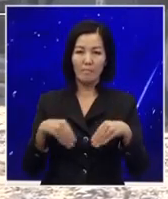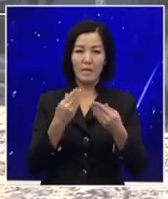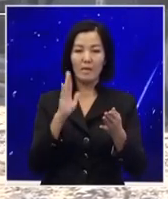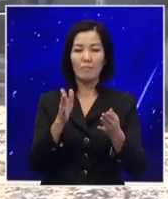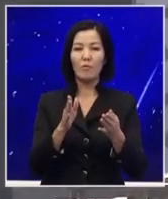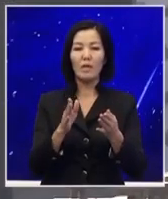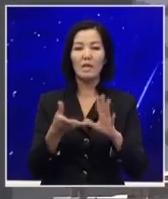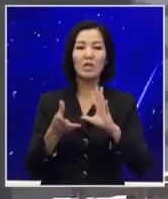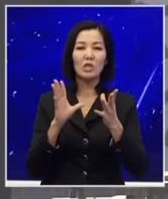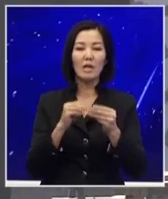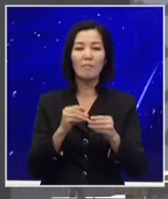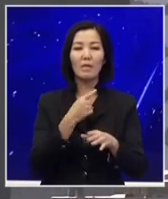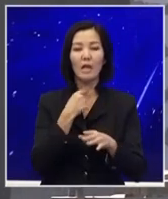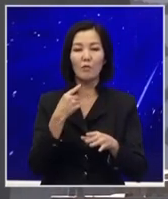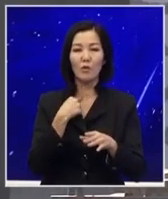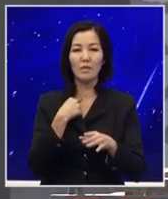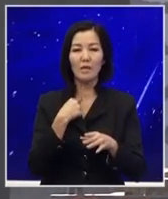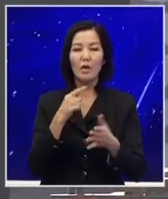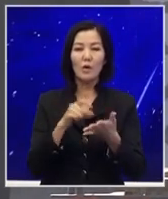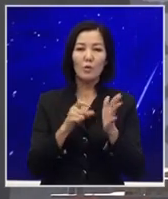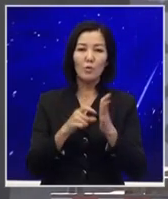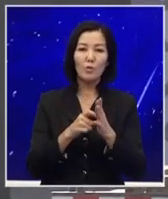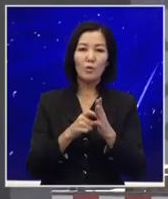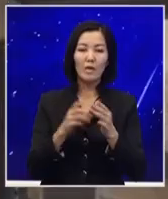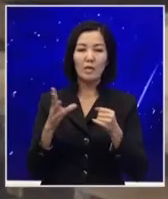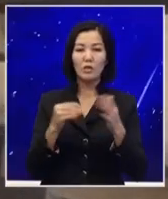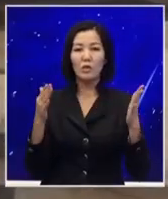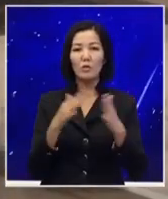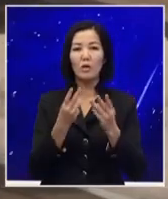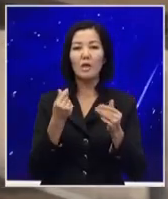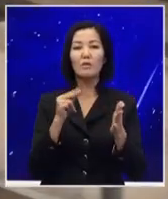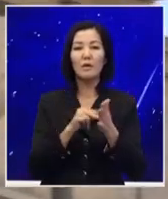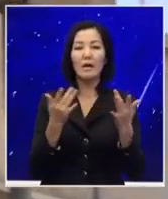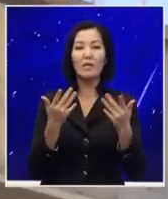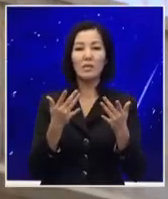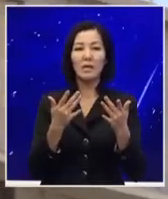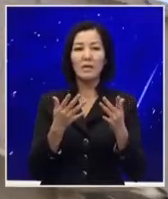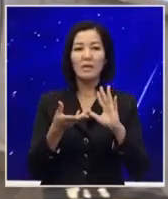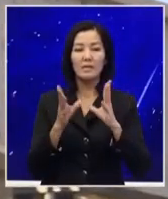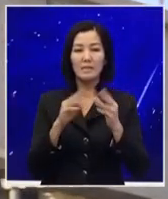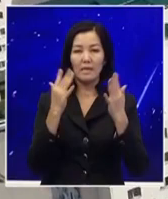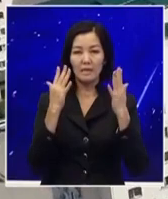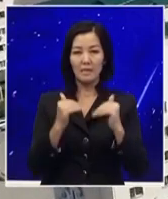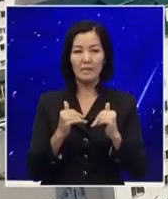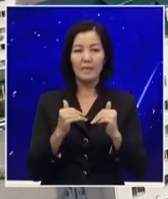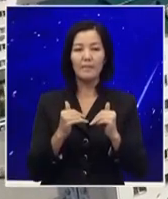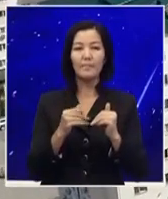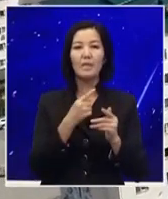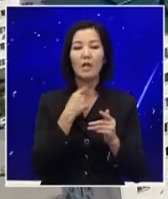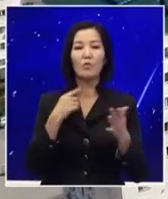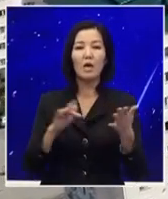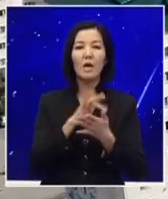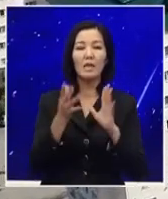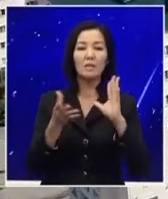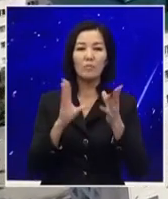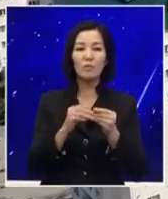берілмек. Ал жалпы Талдықорғанда пәтерлер мен жеке үйлер бағасы қандай? Статистикаға жүгінелік. Талдықорған қаласы